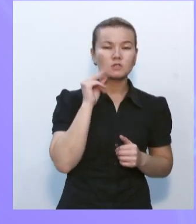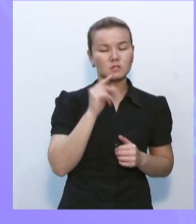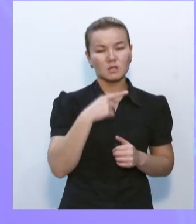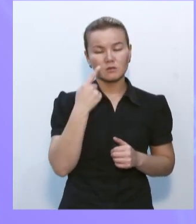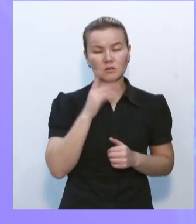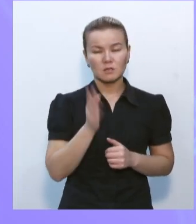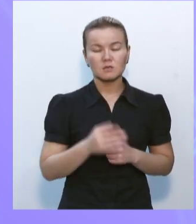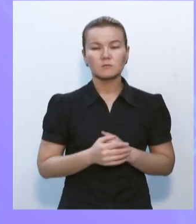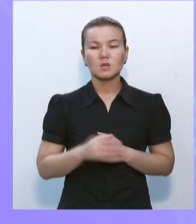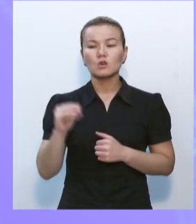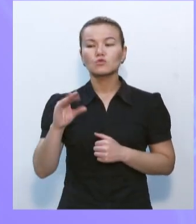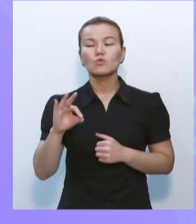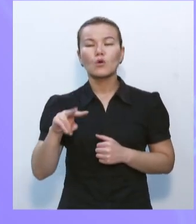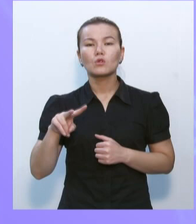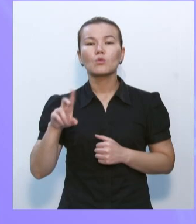Жолборс,